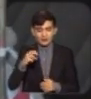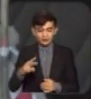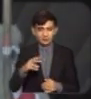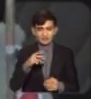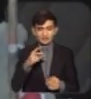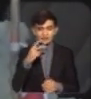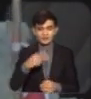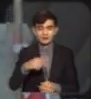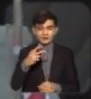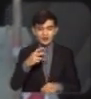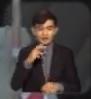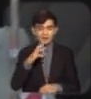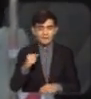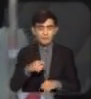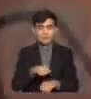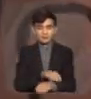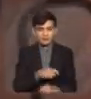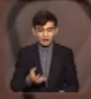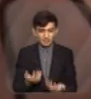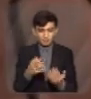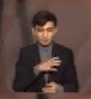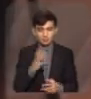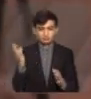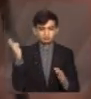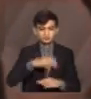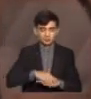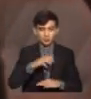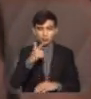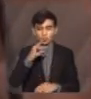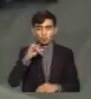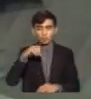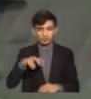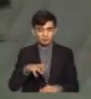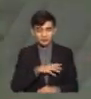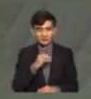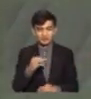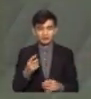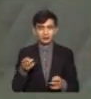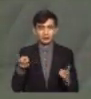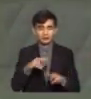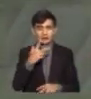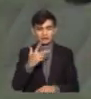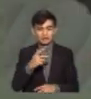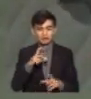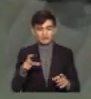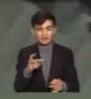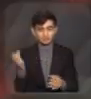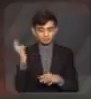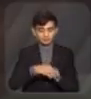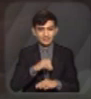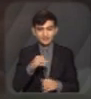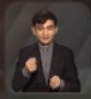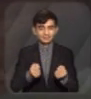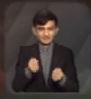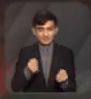22 метра произошел обвал грунта. Вместе со спецтехникой под завалом остались 3 человека. Экскаваторщик и